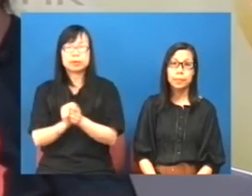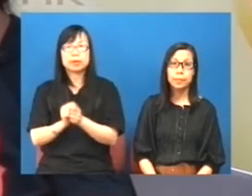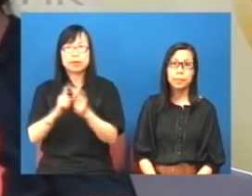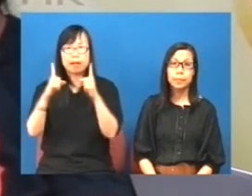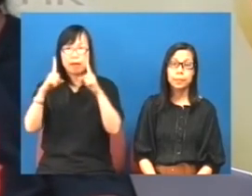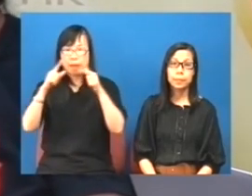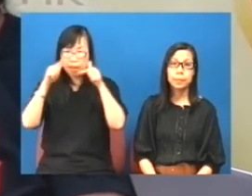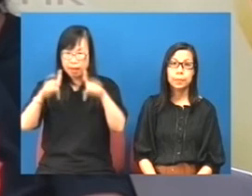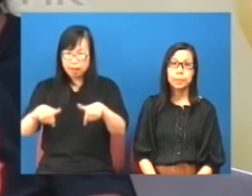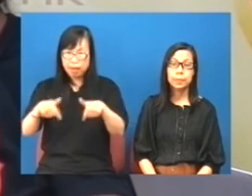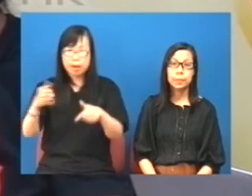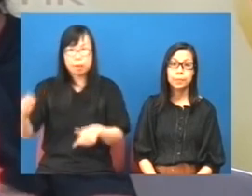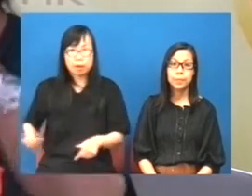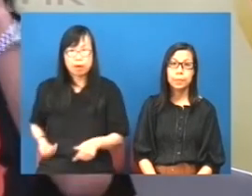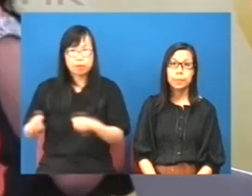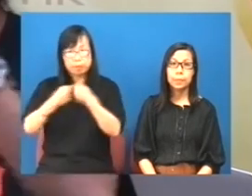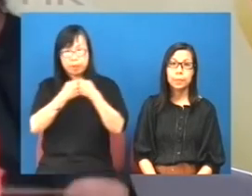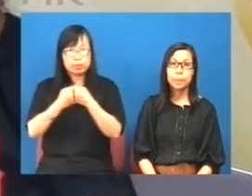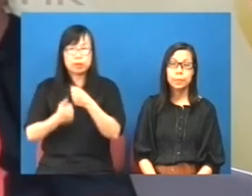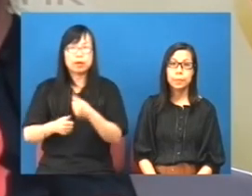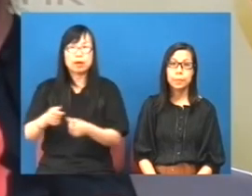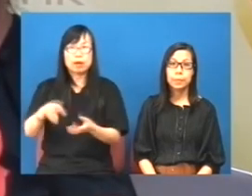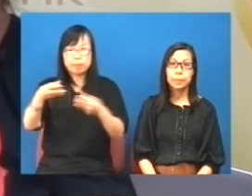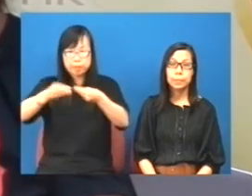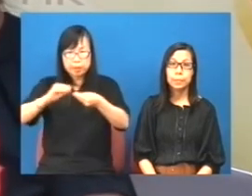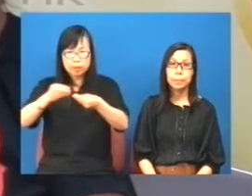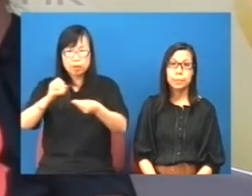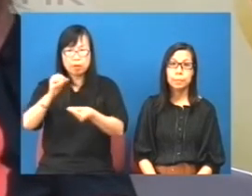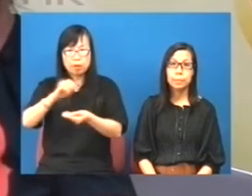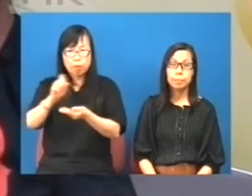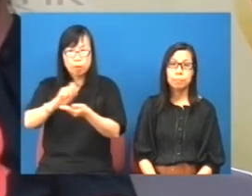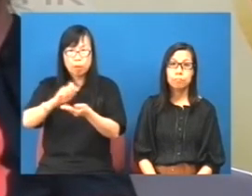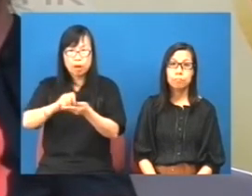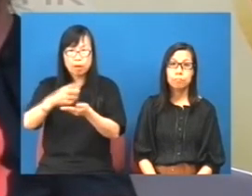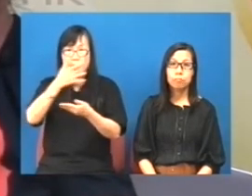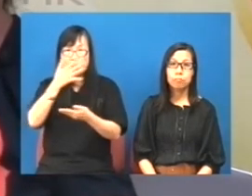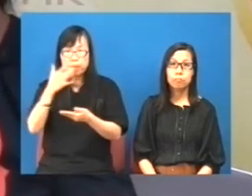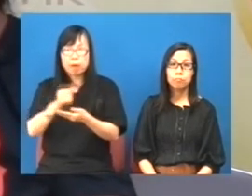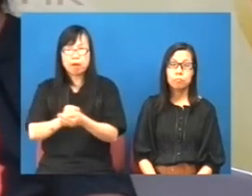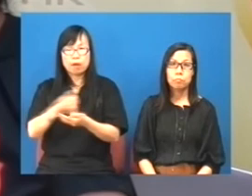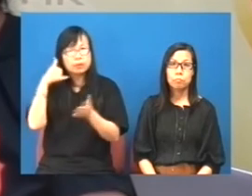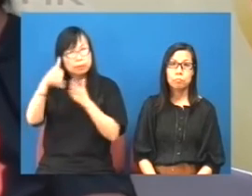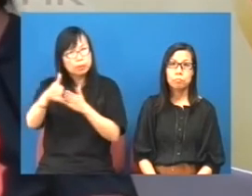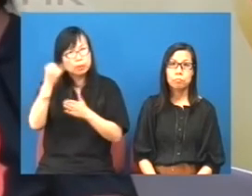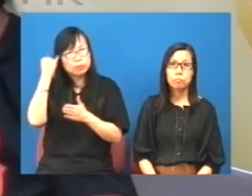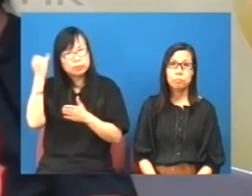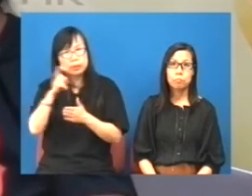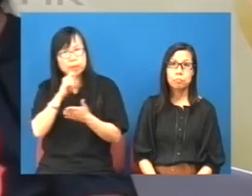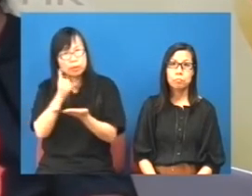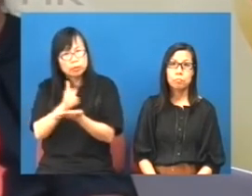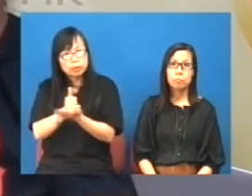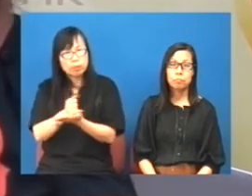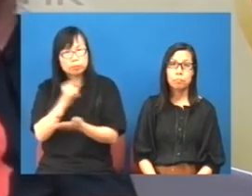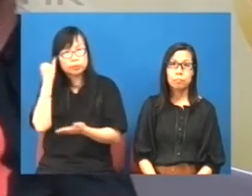挑戰盃有些票就沒有畫位即是說你進去後不知道有沒有位置坐如果沒有畫位